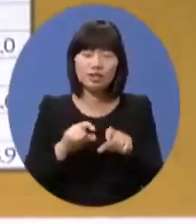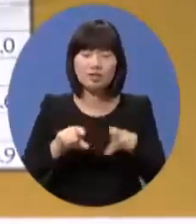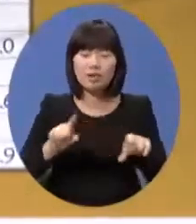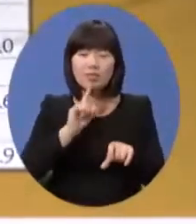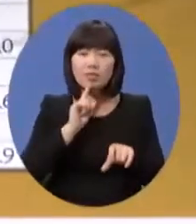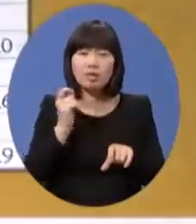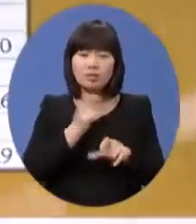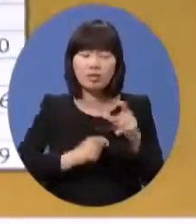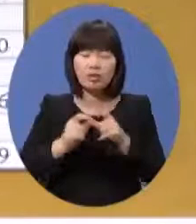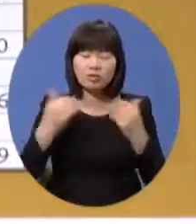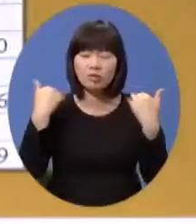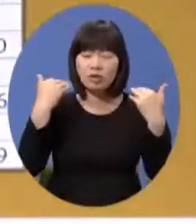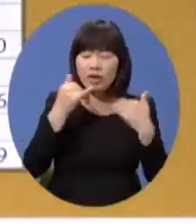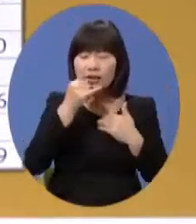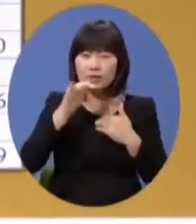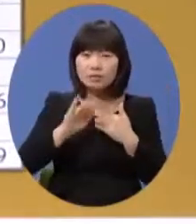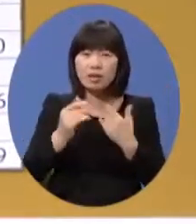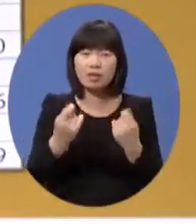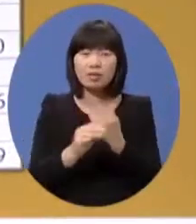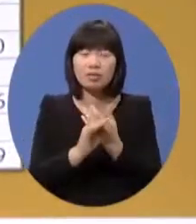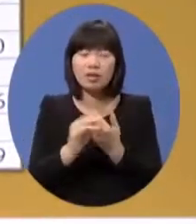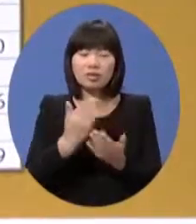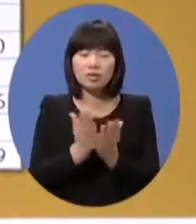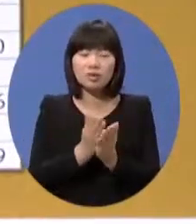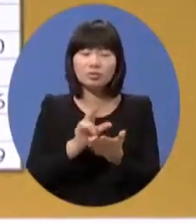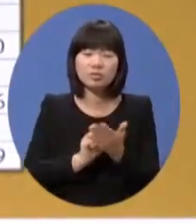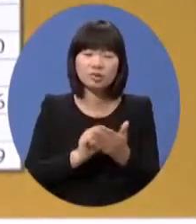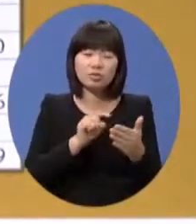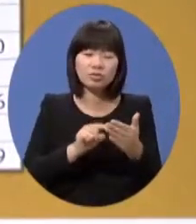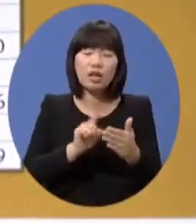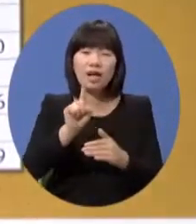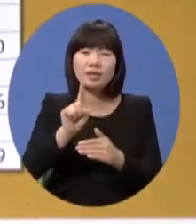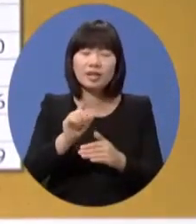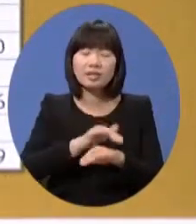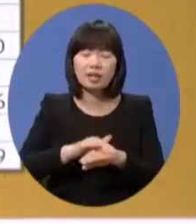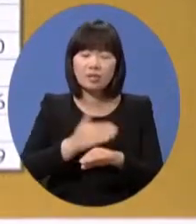약간 더 클 수는 있지만 그렇게 되면 여러 가지 문제가 생기는 것 중에 하나가 애가 잘 안 먹는 문제가 생기는 거죠. 네.